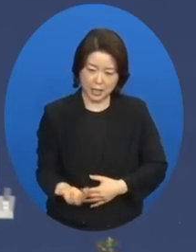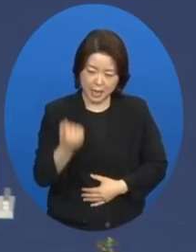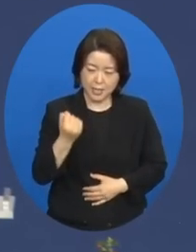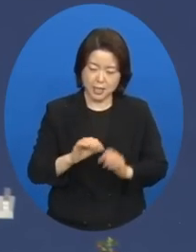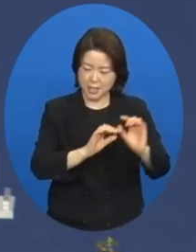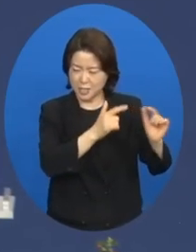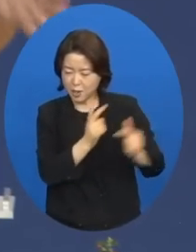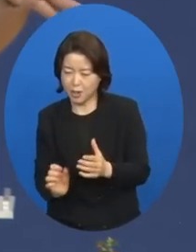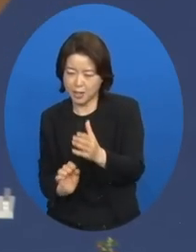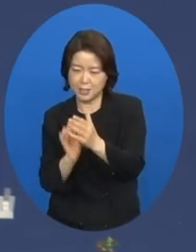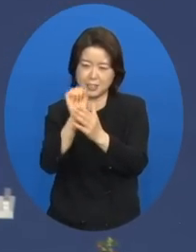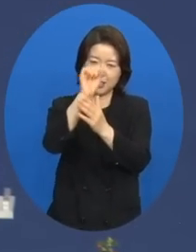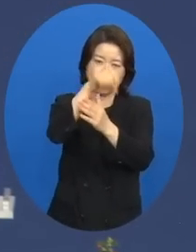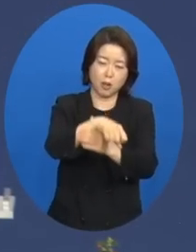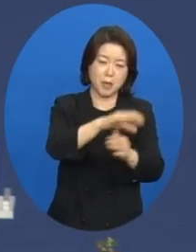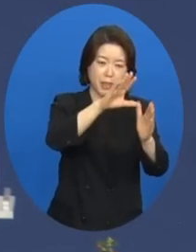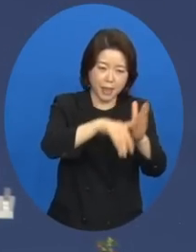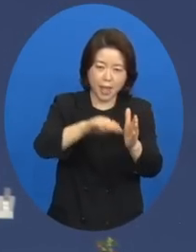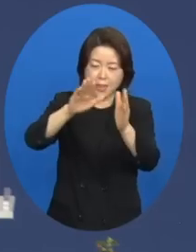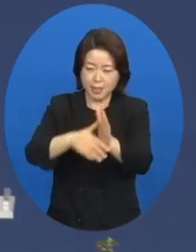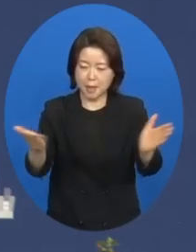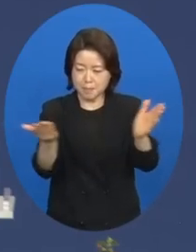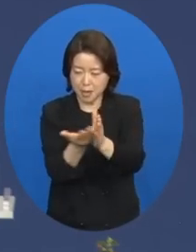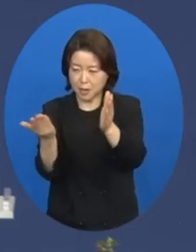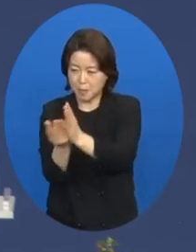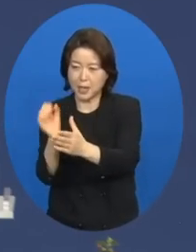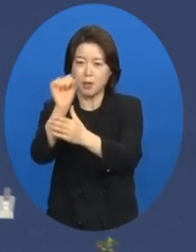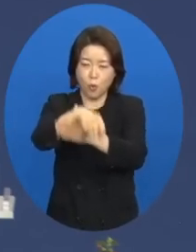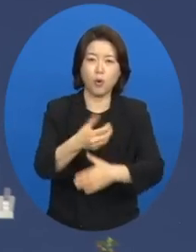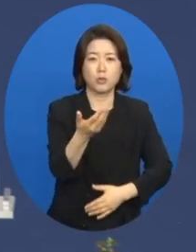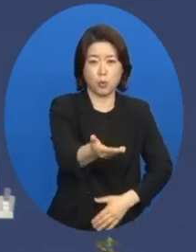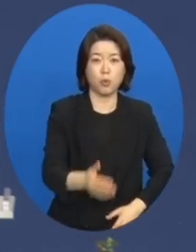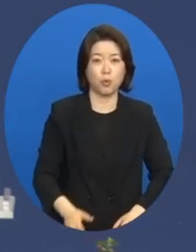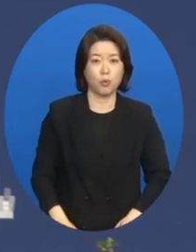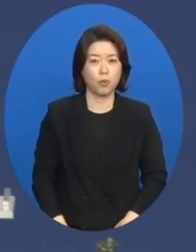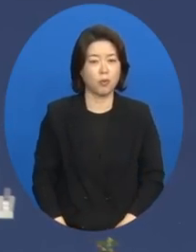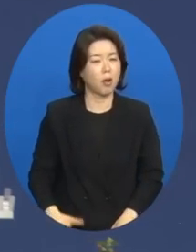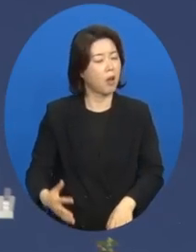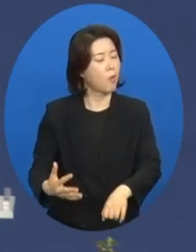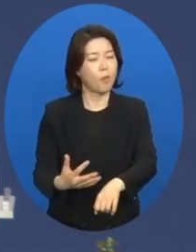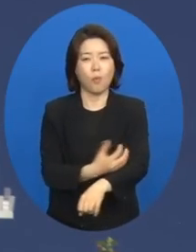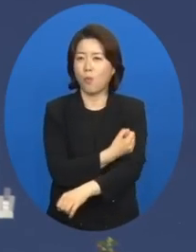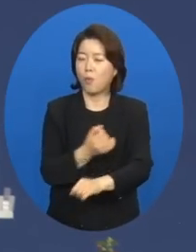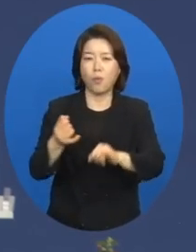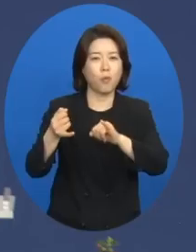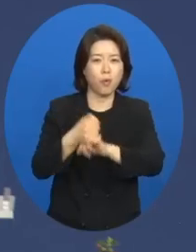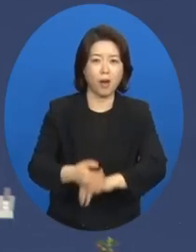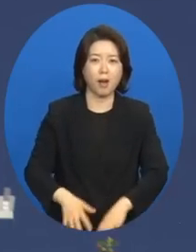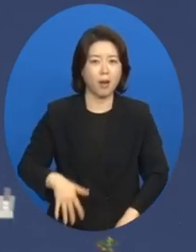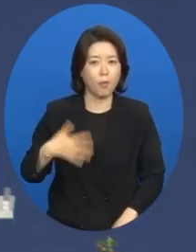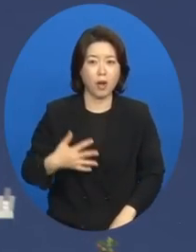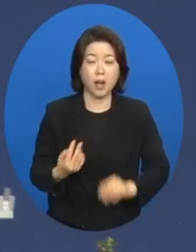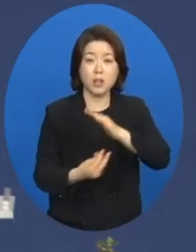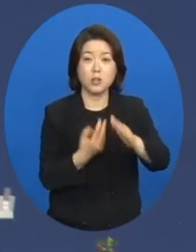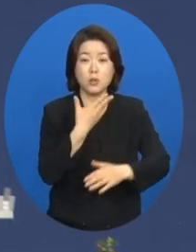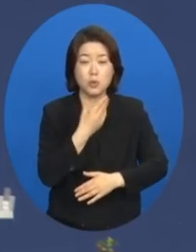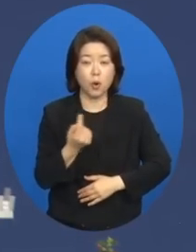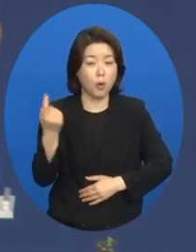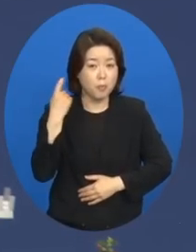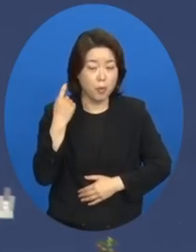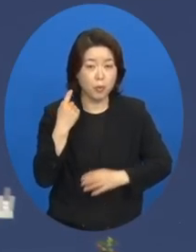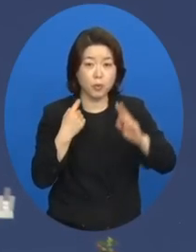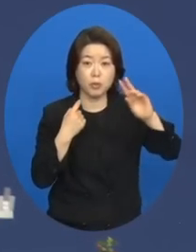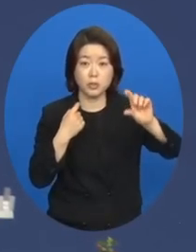모든 열매를 때를 따라 맺게 해 주리라. 어마어마한 약속이에요. 요한복음 15장